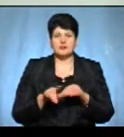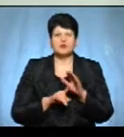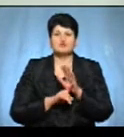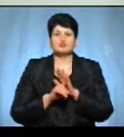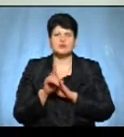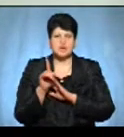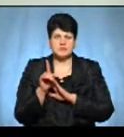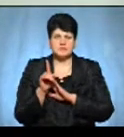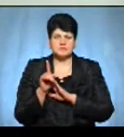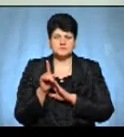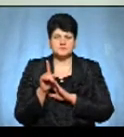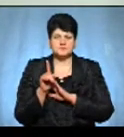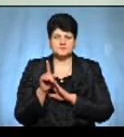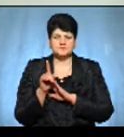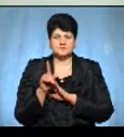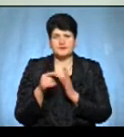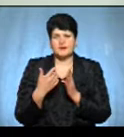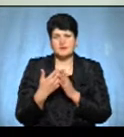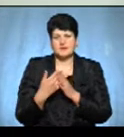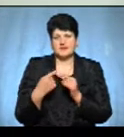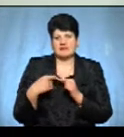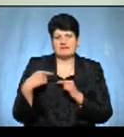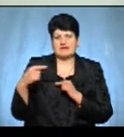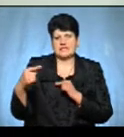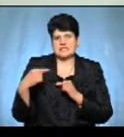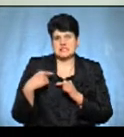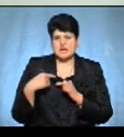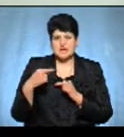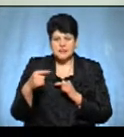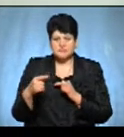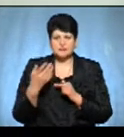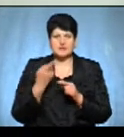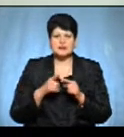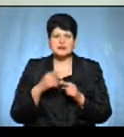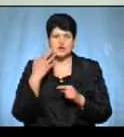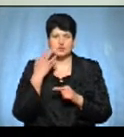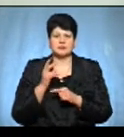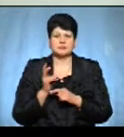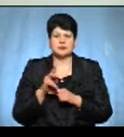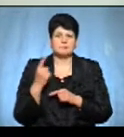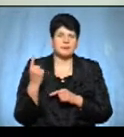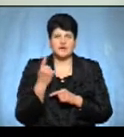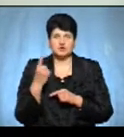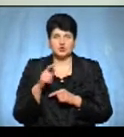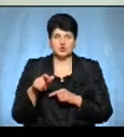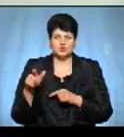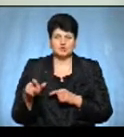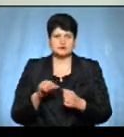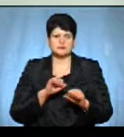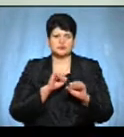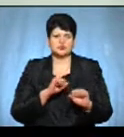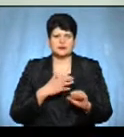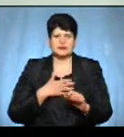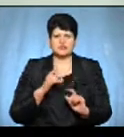розпочався, скажімо так, на певній відстані. Це коли вийшли перші люди на